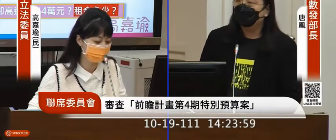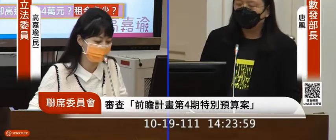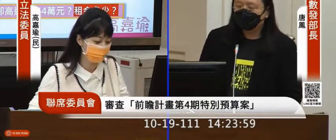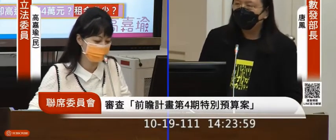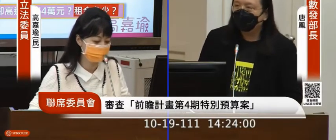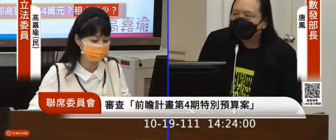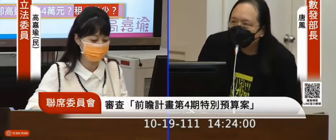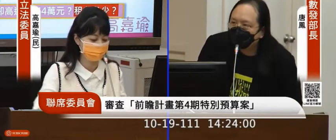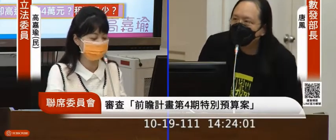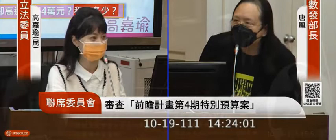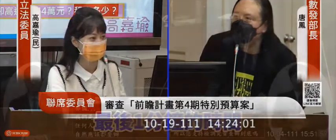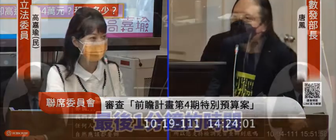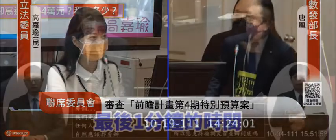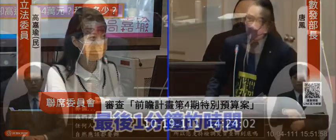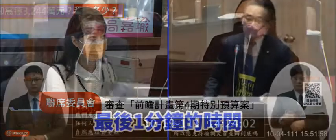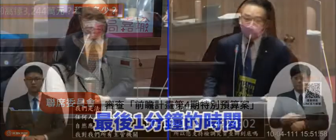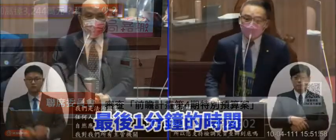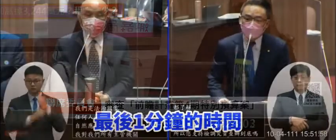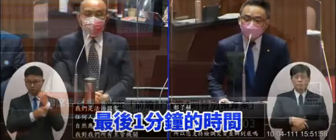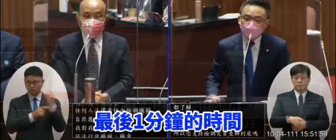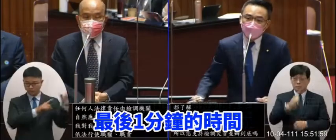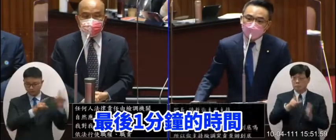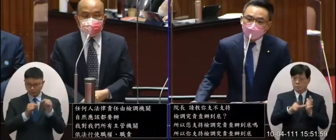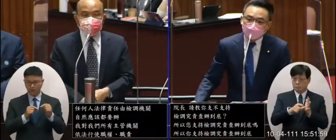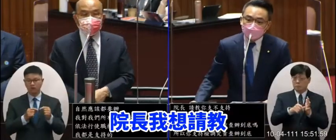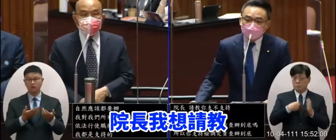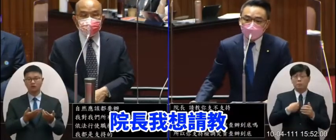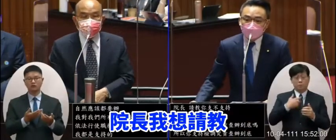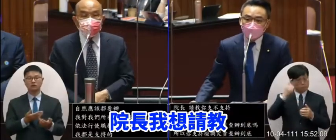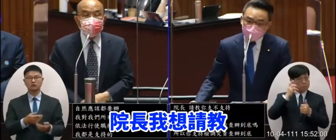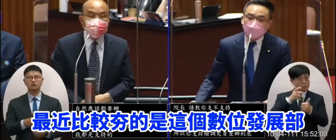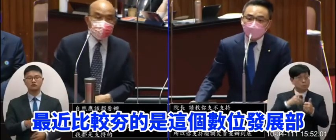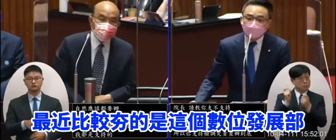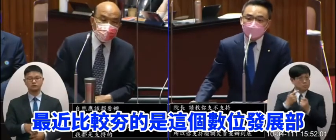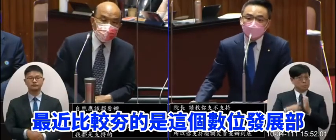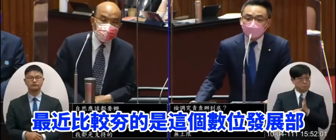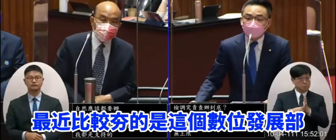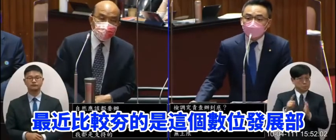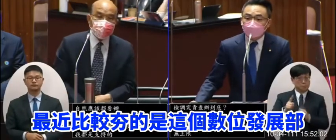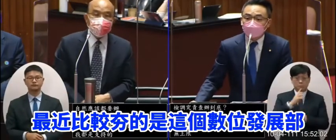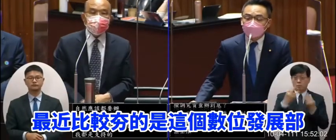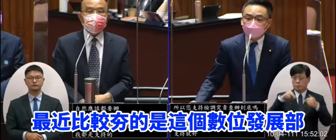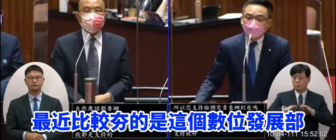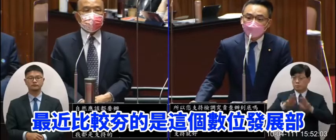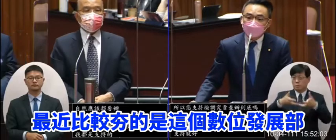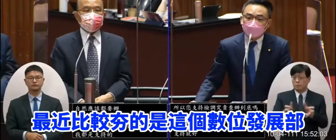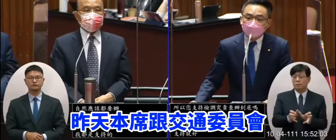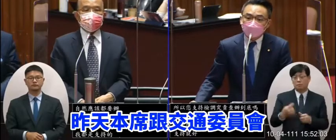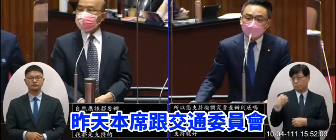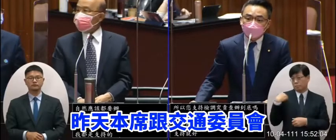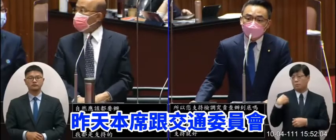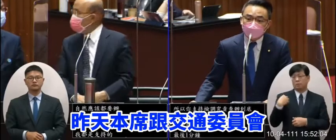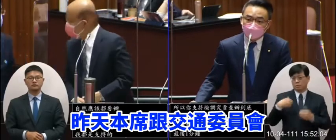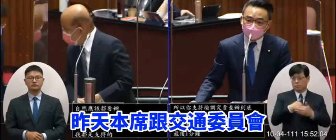潢跟租金的部分，我们觉得这个部分 延平实际上 1分钟的时间哦。院长，我想请教，最近比较夯的是这个数位发展部啊。昨